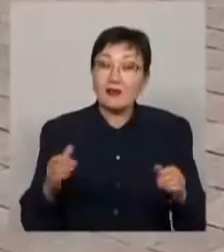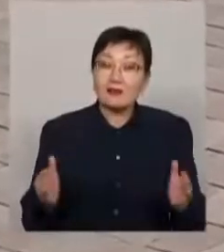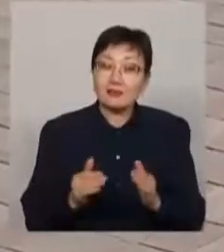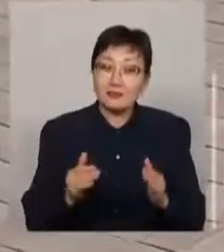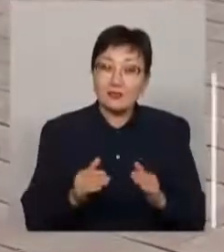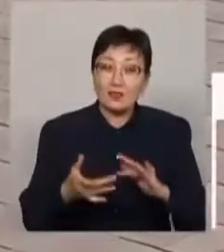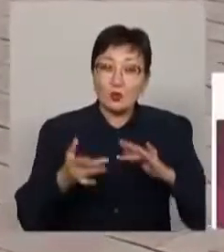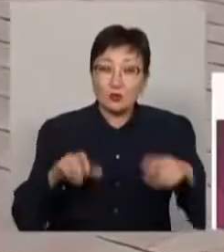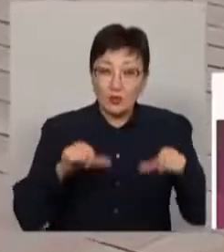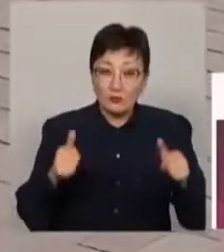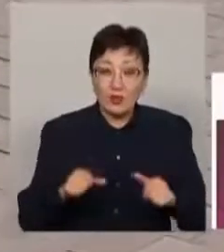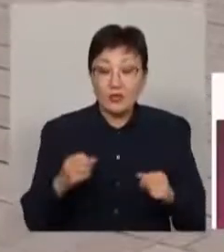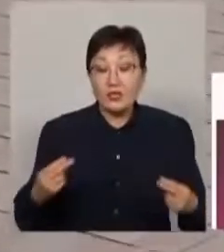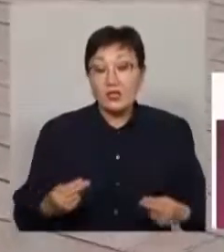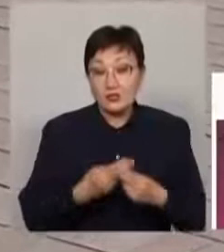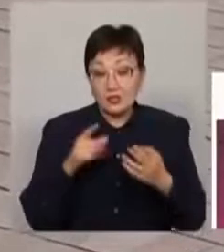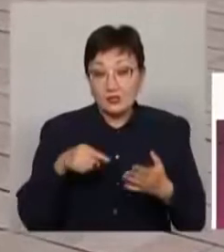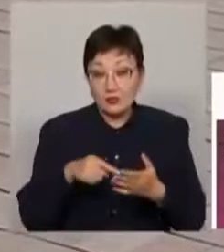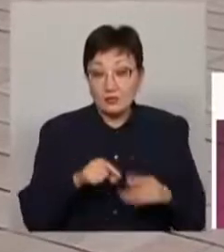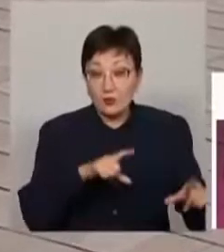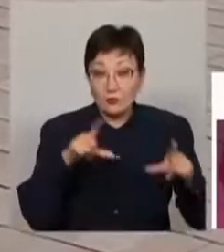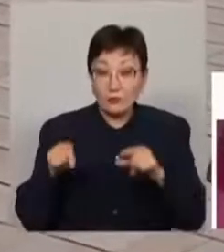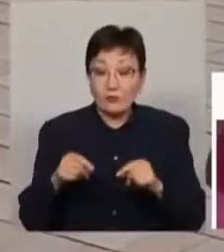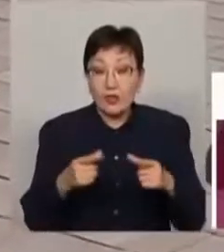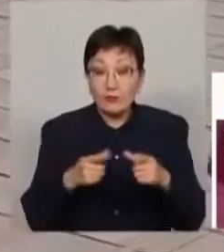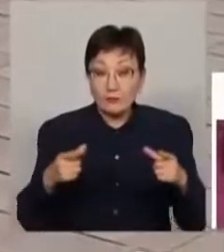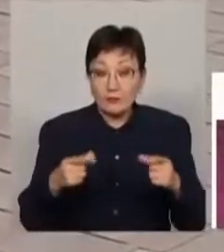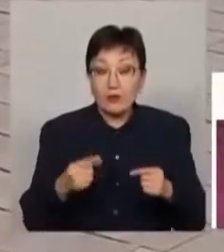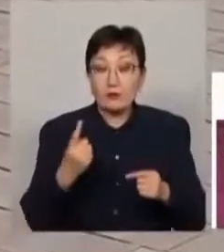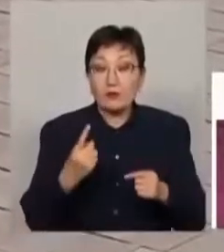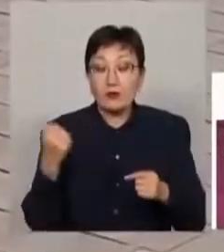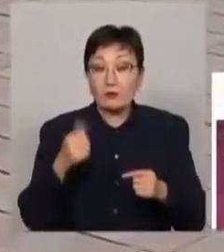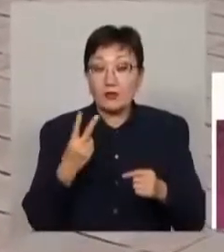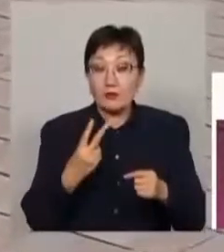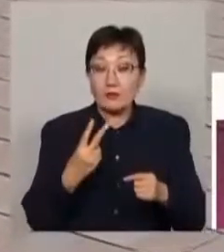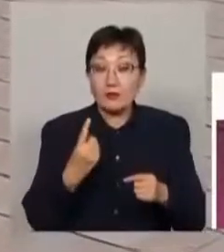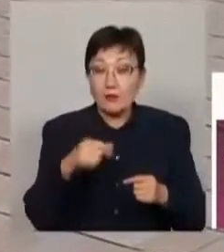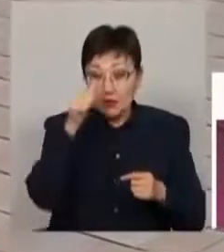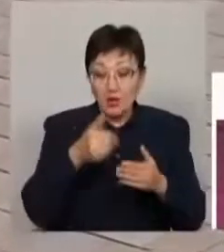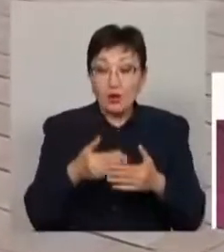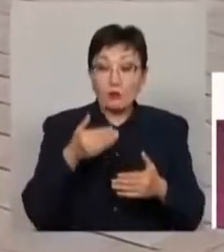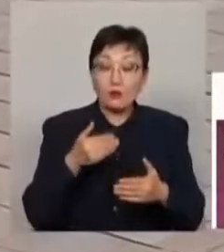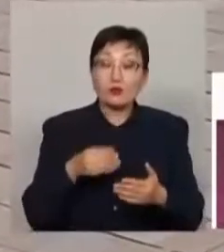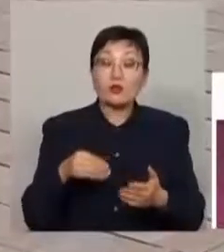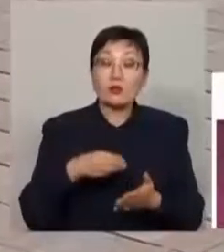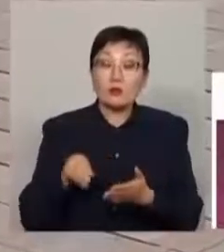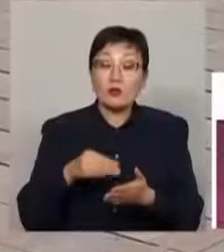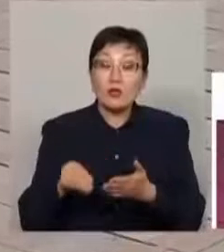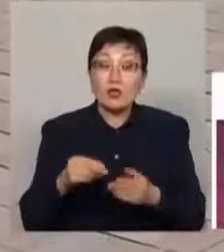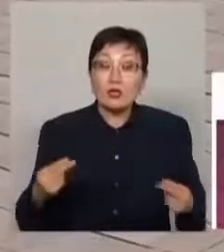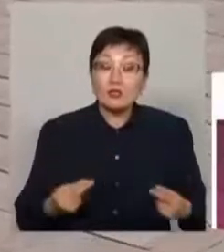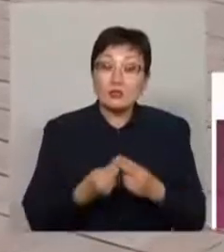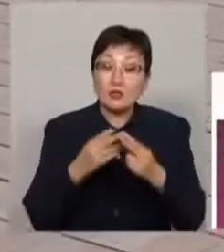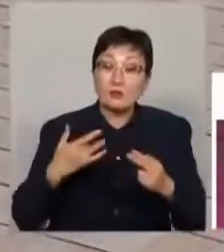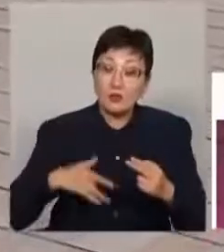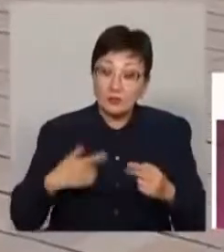бара тұрмыз. Билетті енді бір апта, екі апта, бір ай бұрын алып қоямыз. Астанадан уже Таразға. Бір